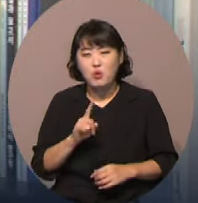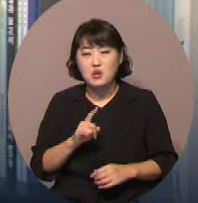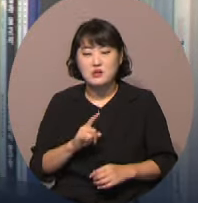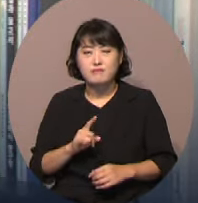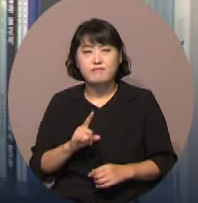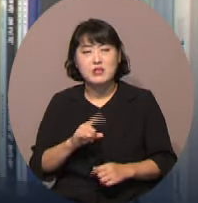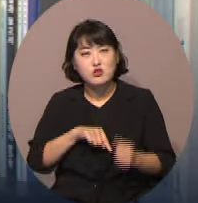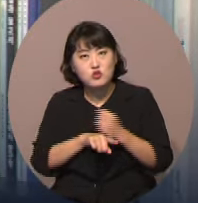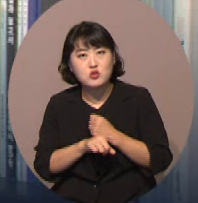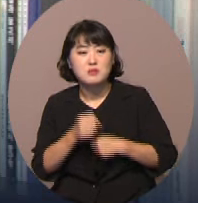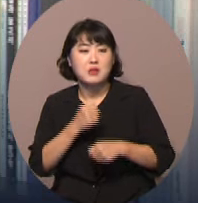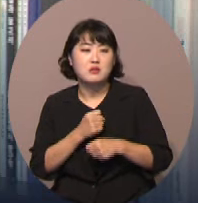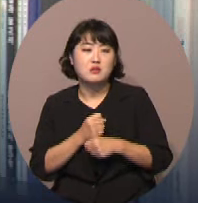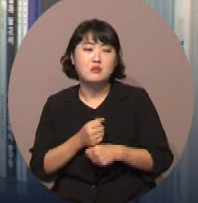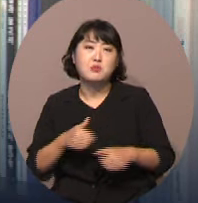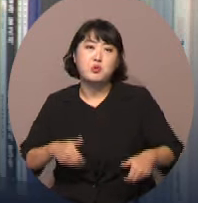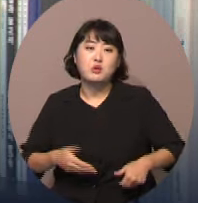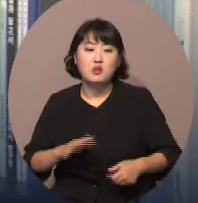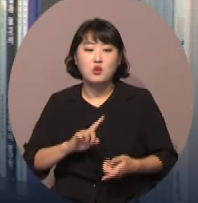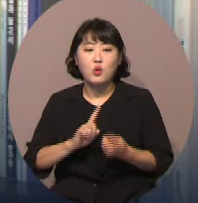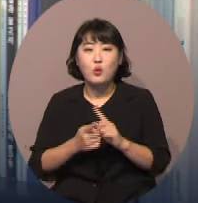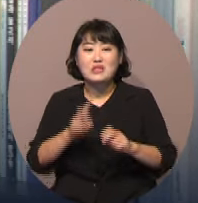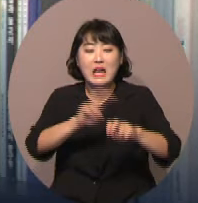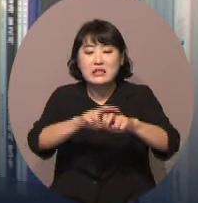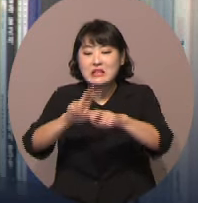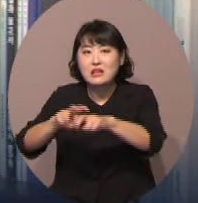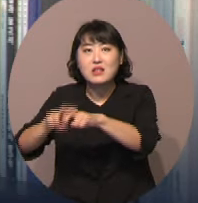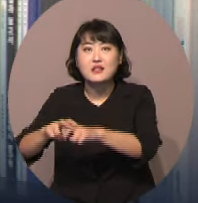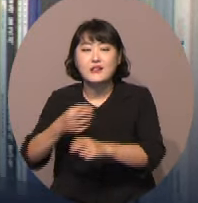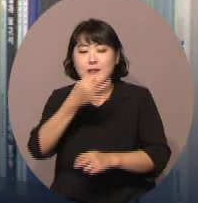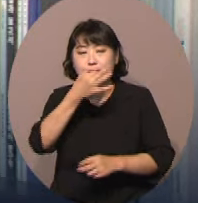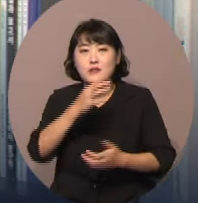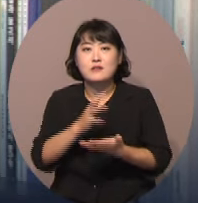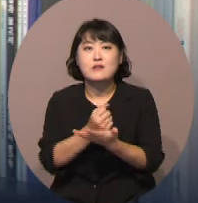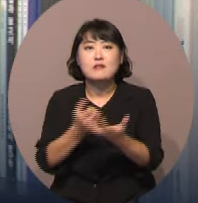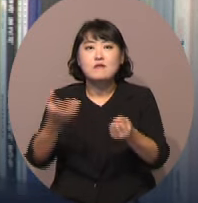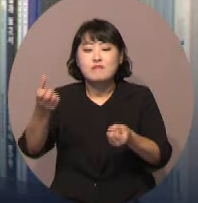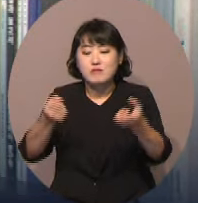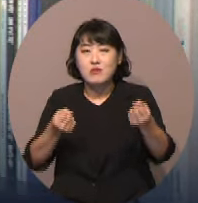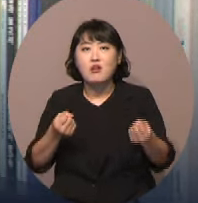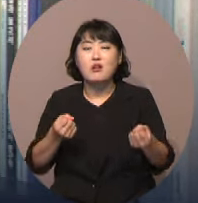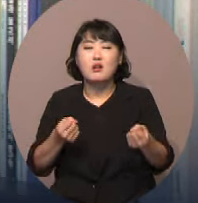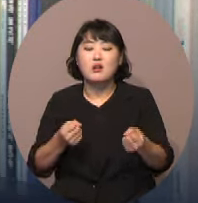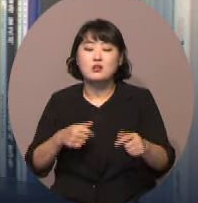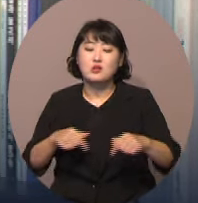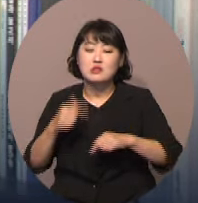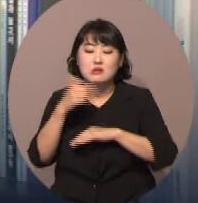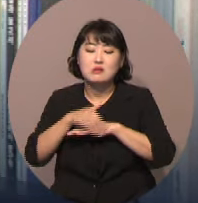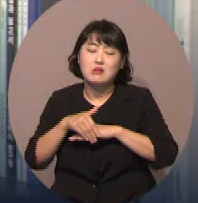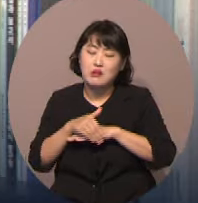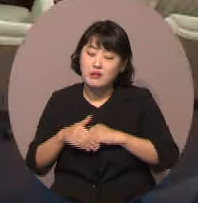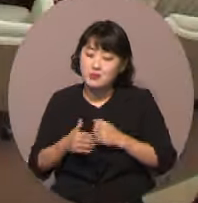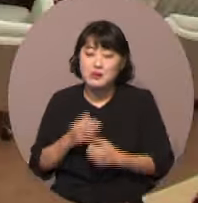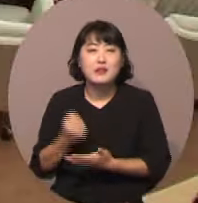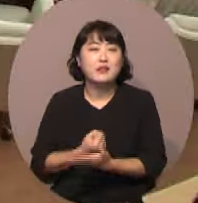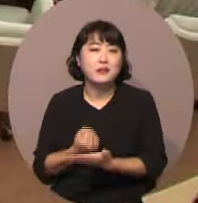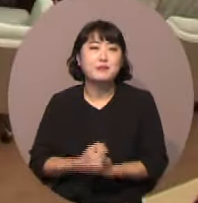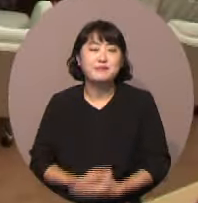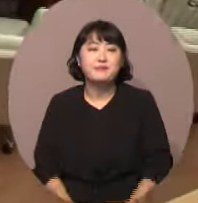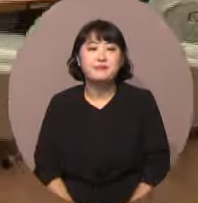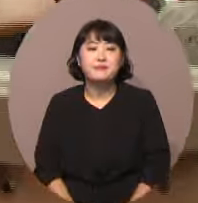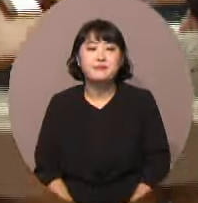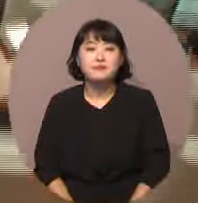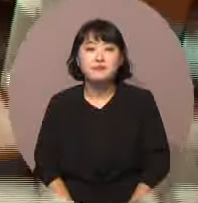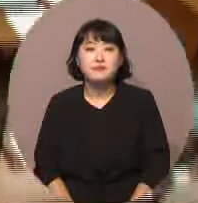명분을 좀 만들어 가야 되는데 서로 자리 나눠 먹기와 정치적 셈법이 난무하는 거 같아서 참 안타깝습니다